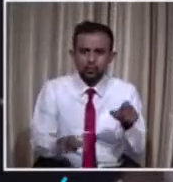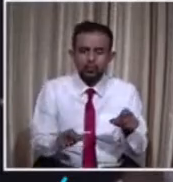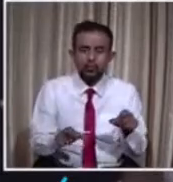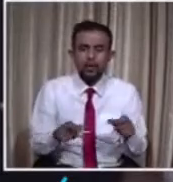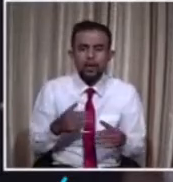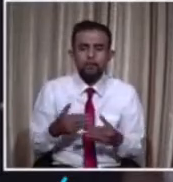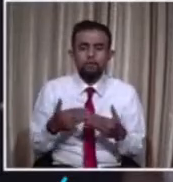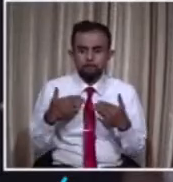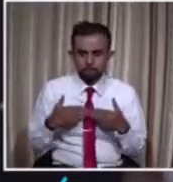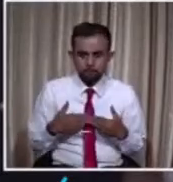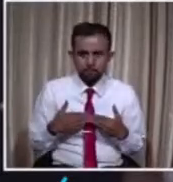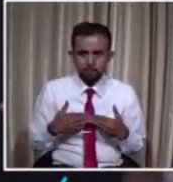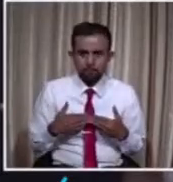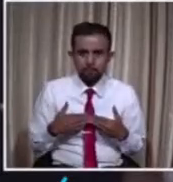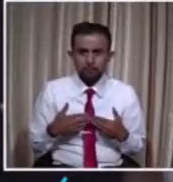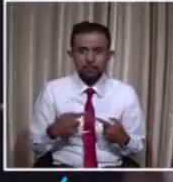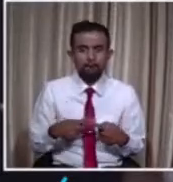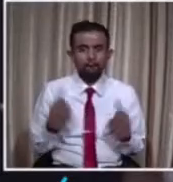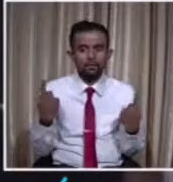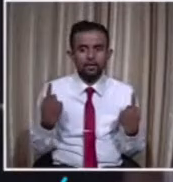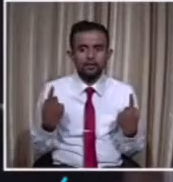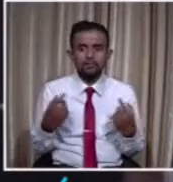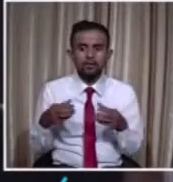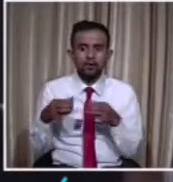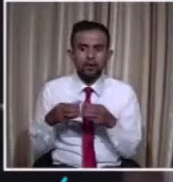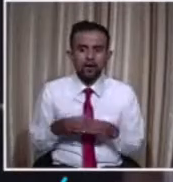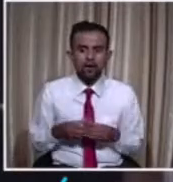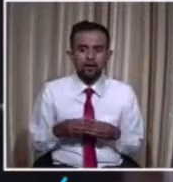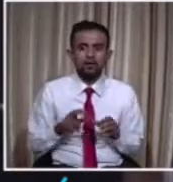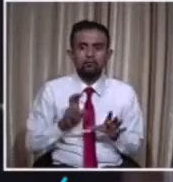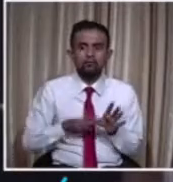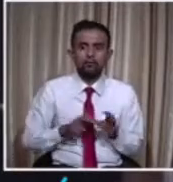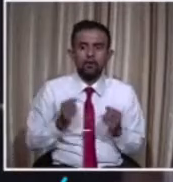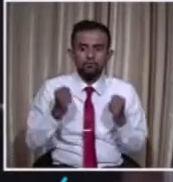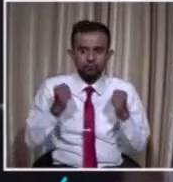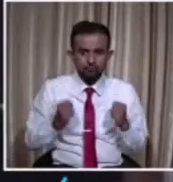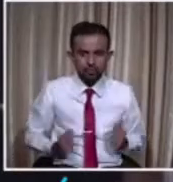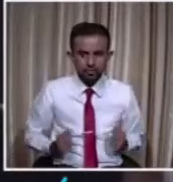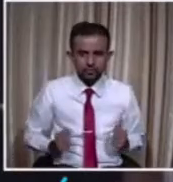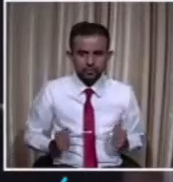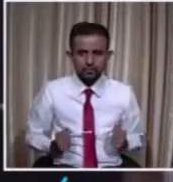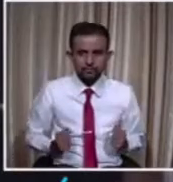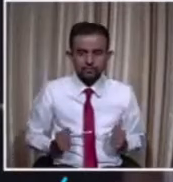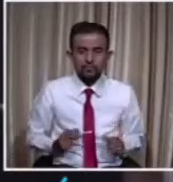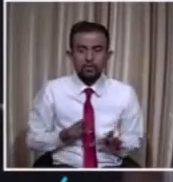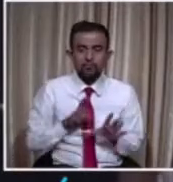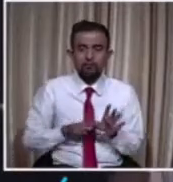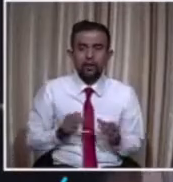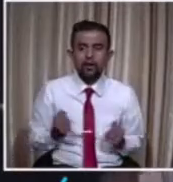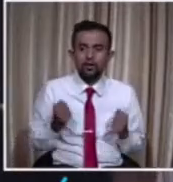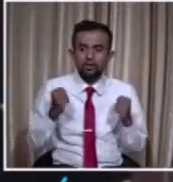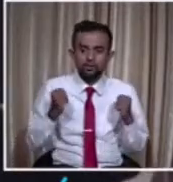me patte Wenam swadi nu khanda ema kelasa asungatta. Ema asungatte,